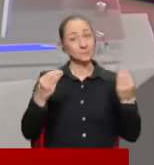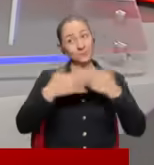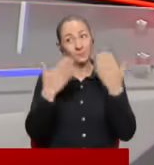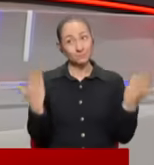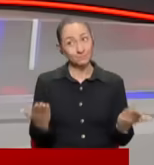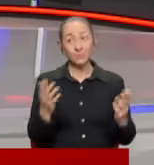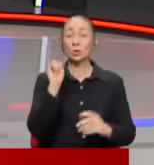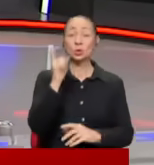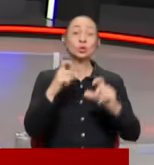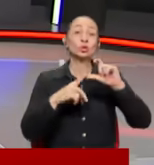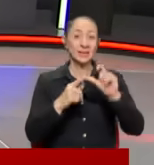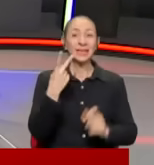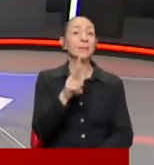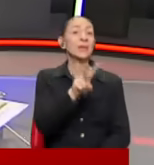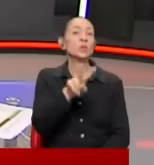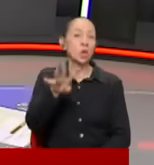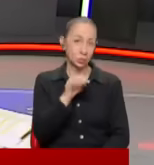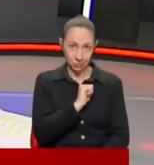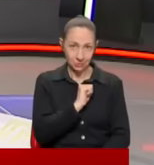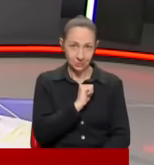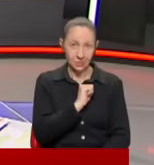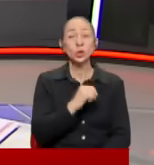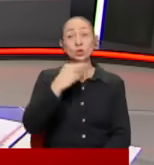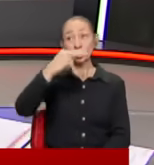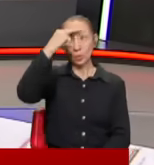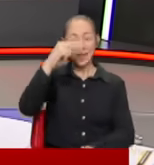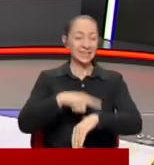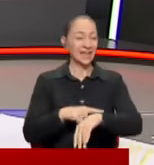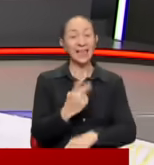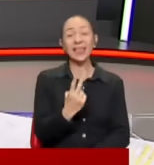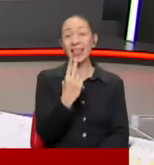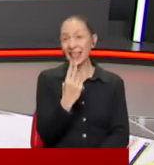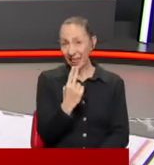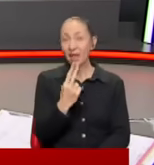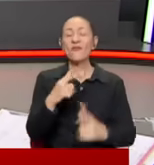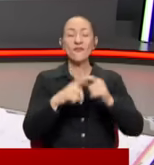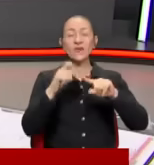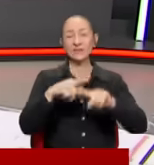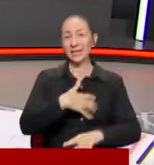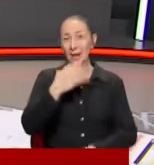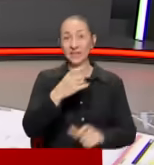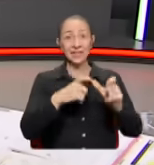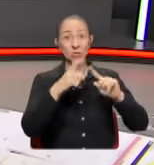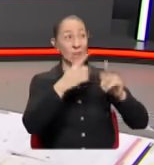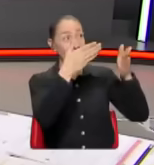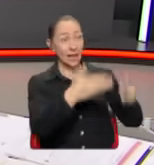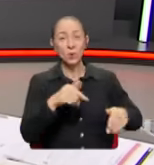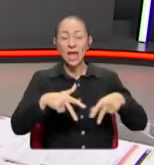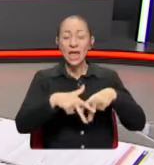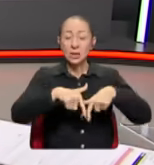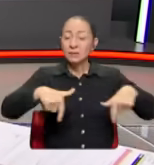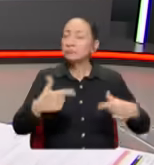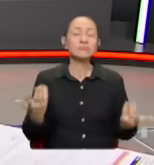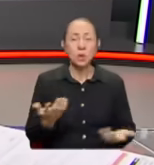İyi akşamlar efendim. 9 Şubat 2024 Cuma saat 19. FOX Ana Haber'desiniz. Ben Selçuk Tepeli. Bugünkü etiketimiz dön